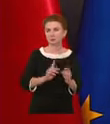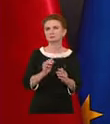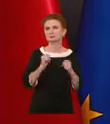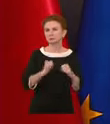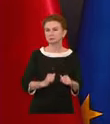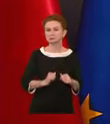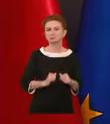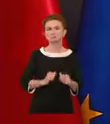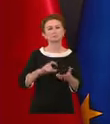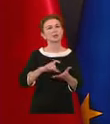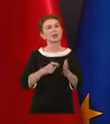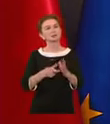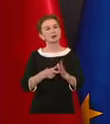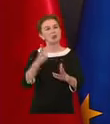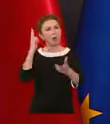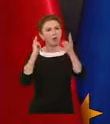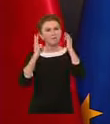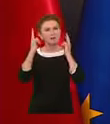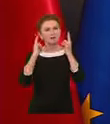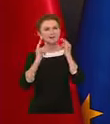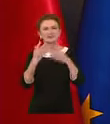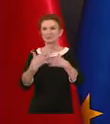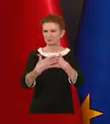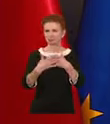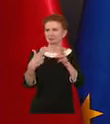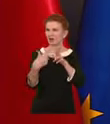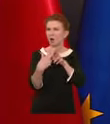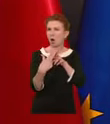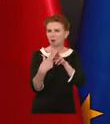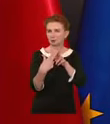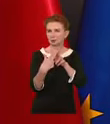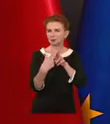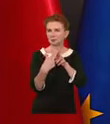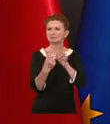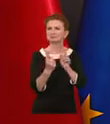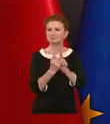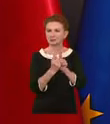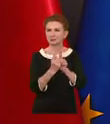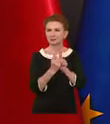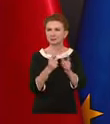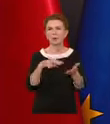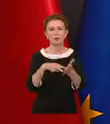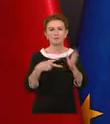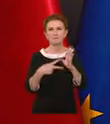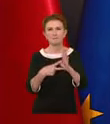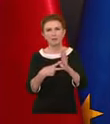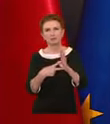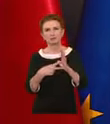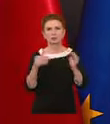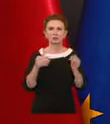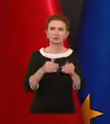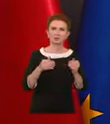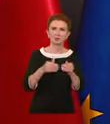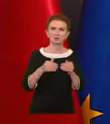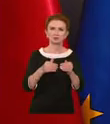fryzjerskie, jako te miejsca, gdzie są bardzo bliskie kontakty twarzą w twarz, planowane są uruchomienie ich w